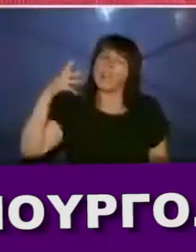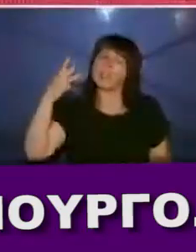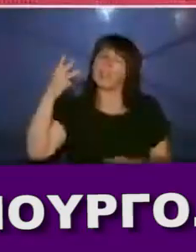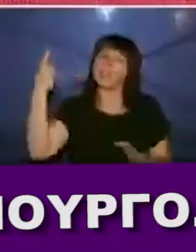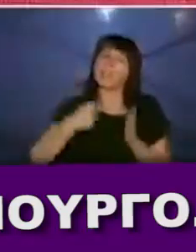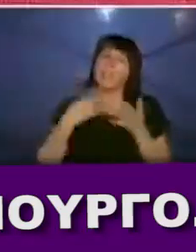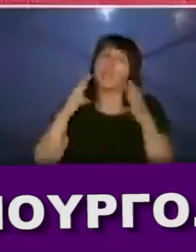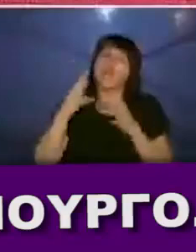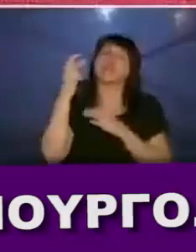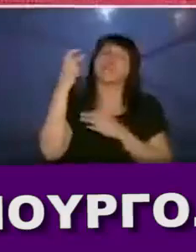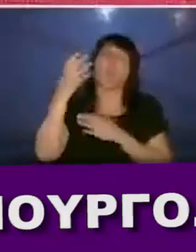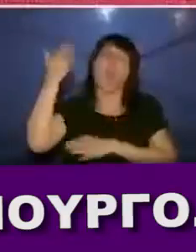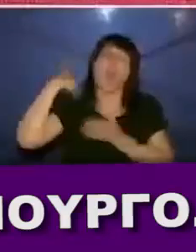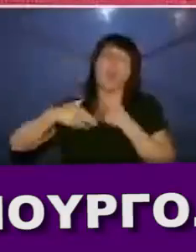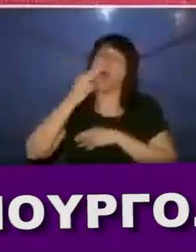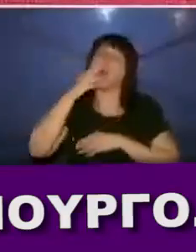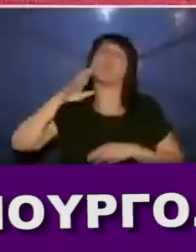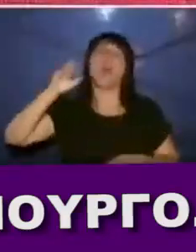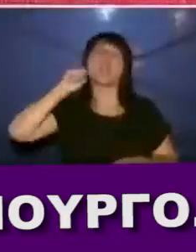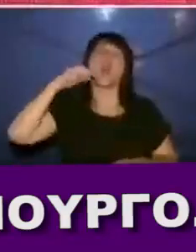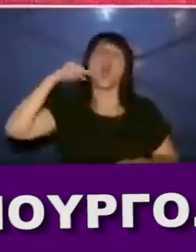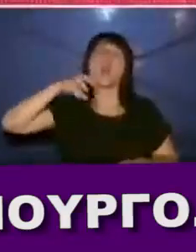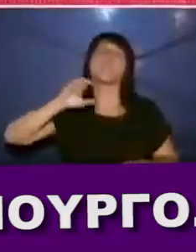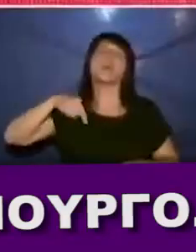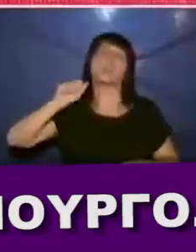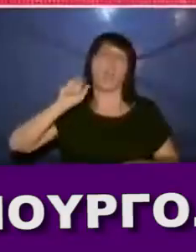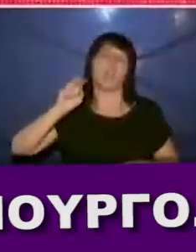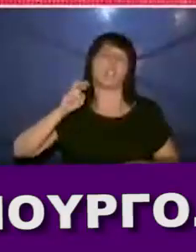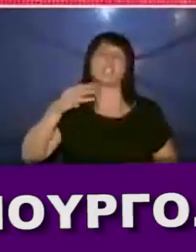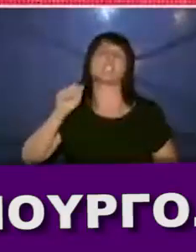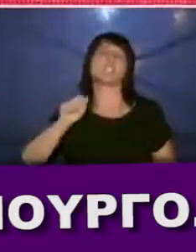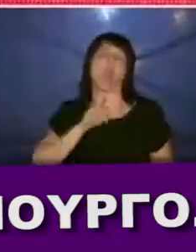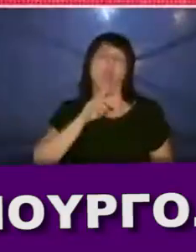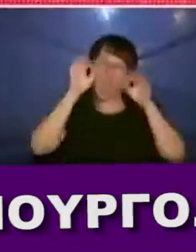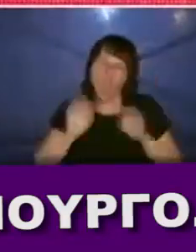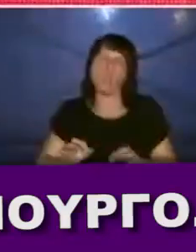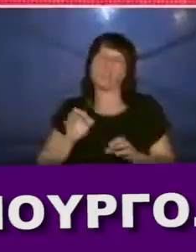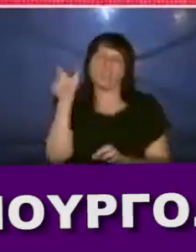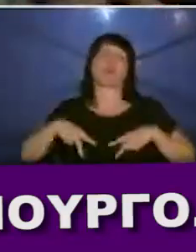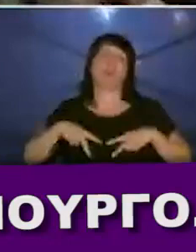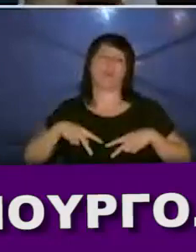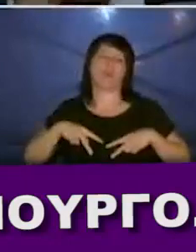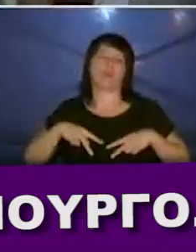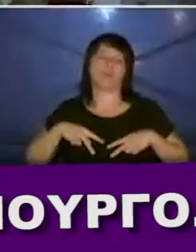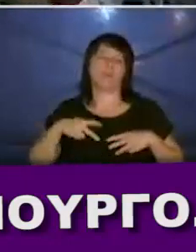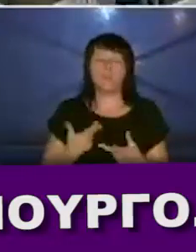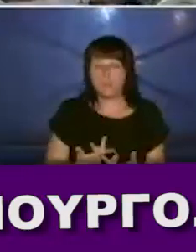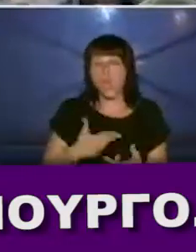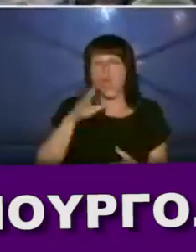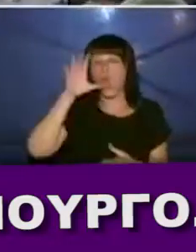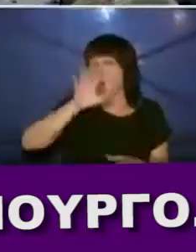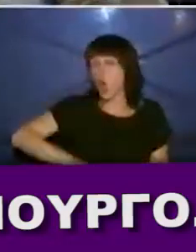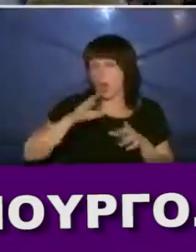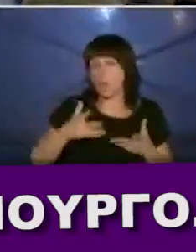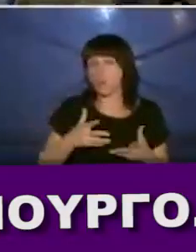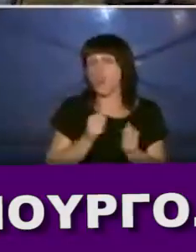30, από τα χείλη του δικτάτορα Μεταξά. Αυτός αυτοαποκαλούνταν κυβερνήτης. Η χώρα όμως, φίλες